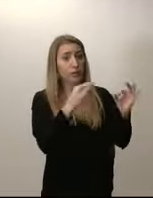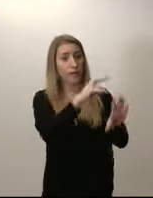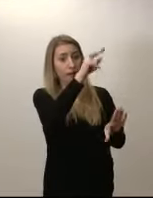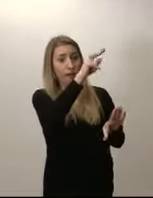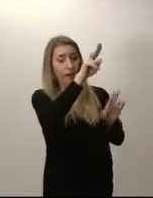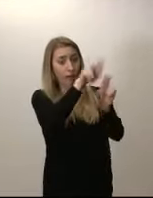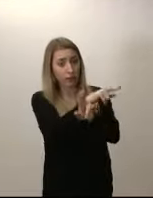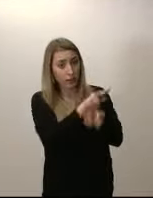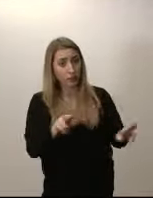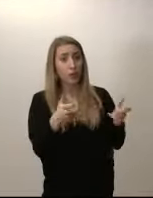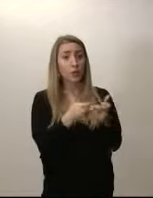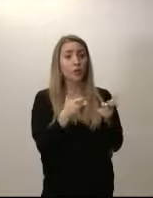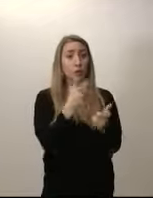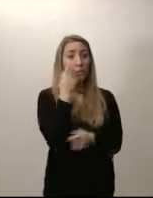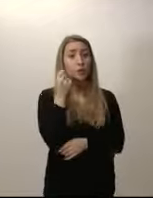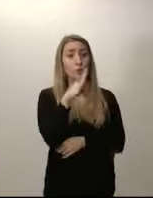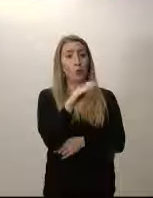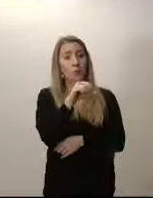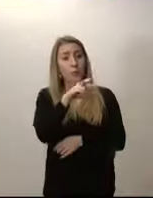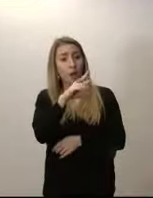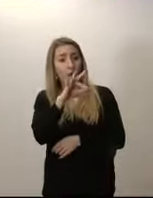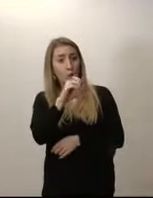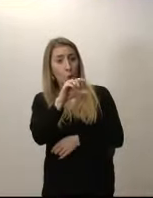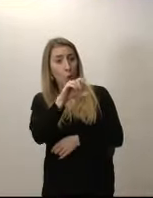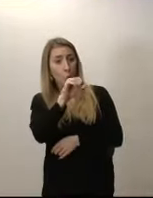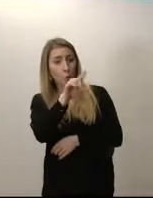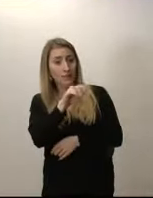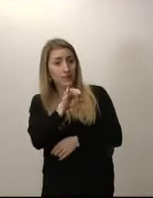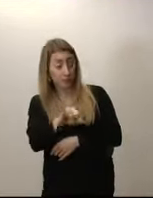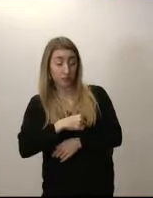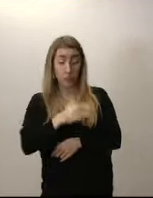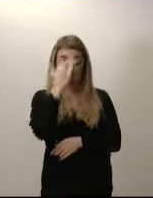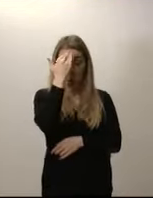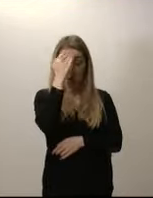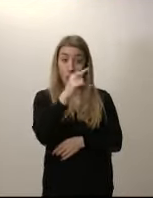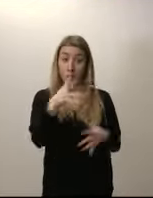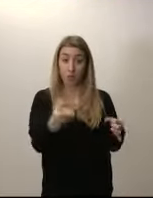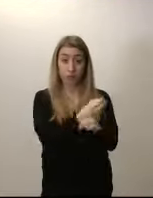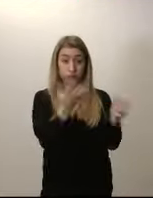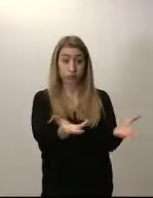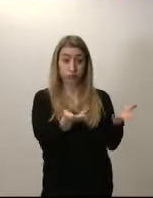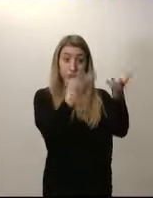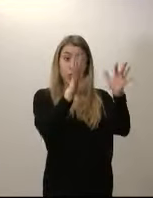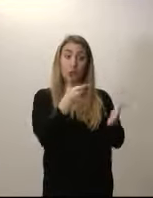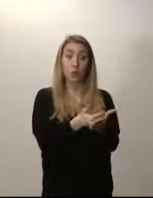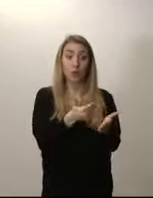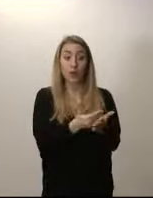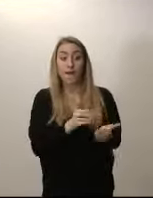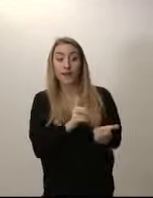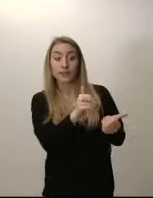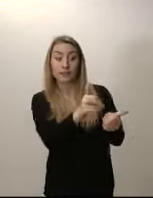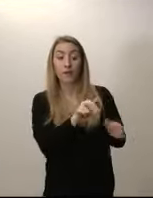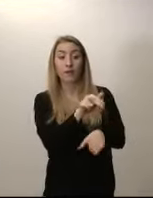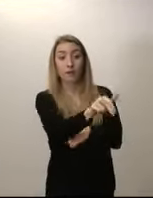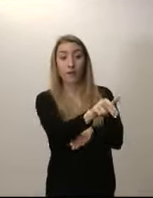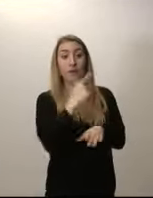c'est le cas pour Jérôme Bertoluzzi avec le succès qu'on lui connaît. Et on lui souhaite justement d'être qualifié à Rio et de briller,